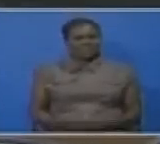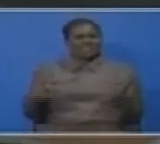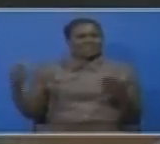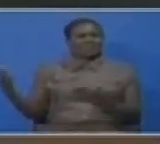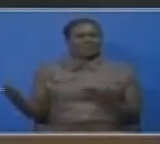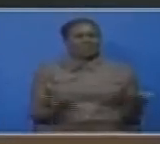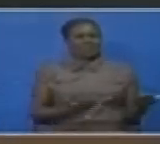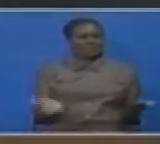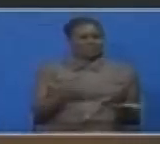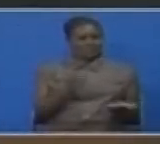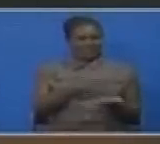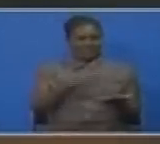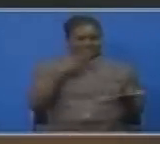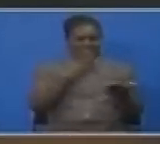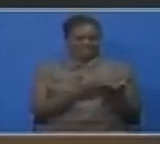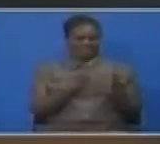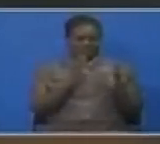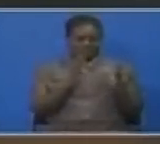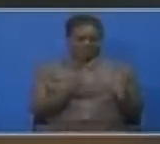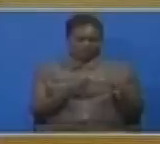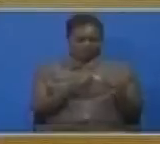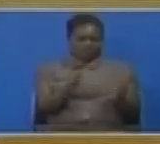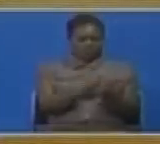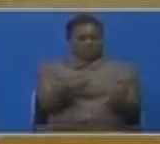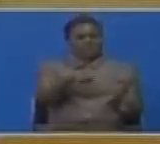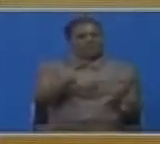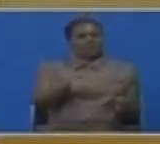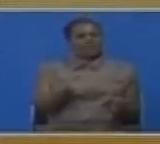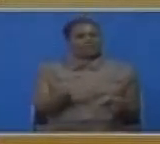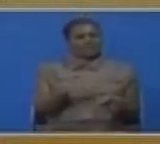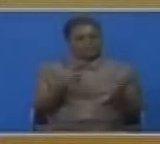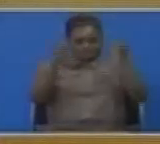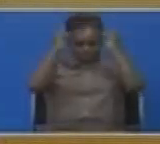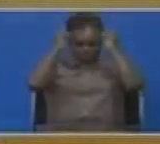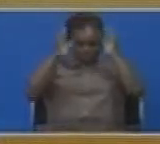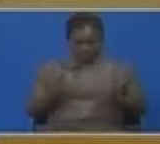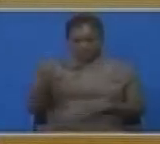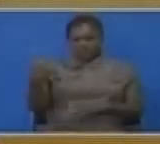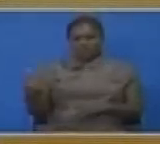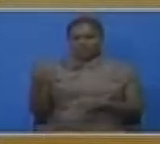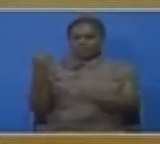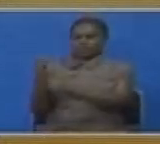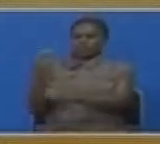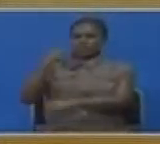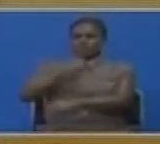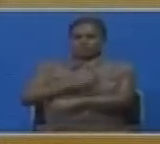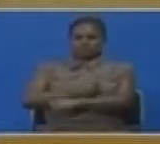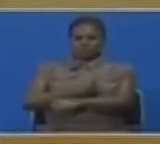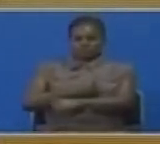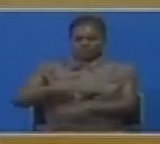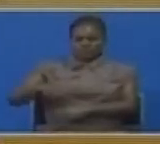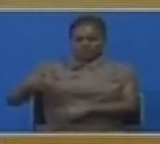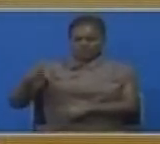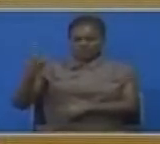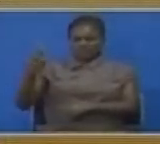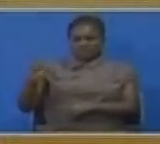Karibu tena mtazamaji na asante sana kwa kuendelea kuwa nasi. Mwanafunzi mmoja katika shule ya upili ya Machungwa, kaunti ya Trans